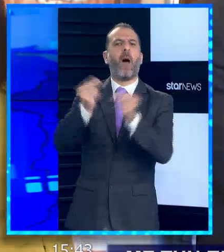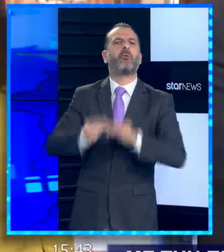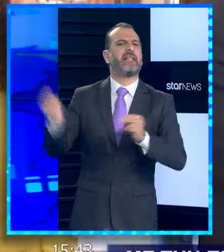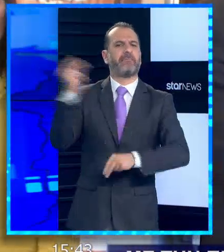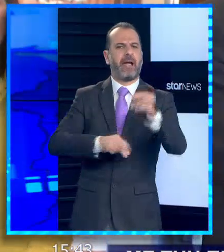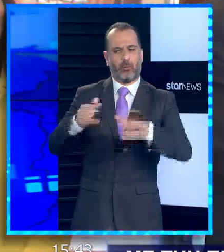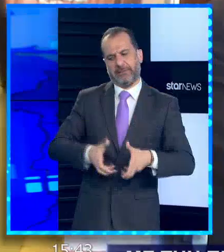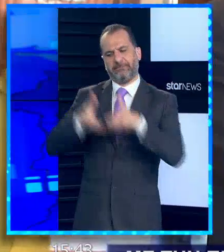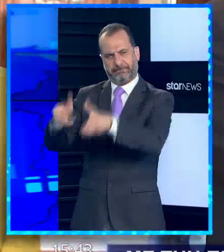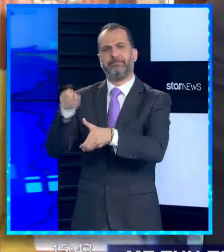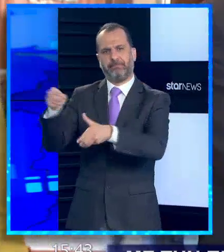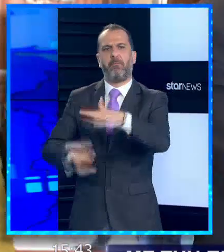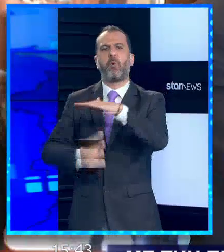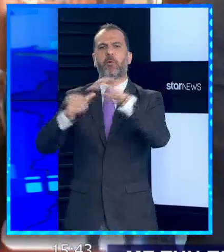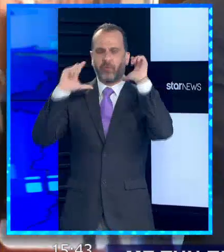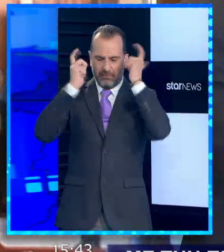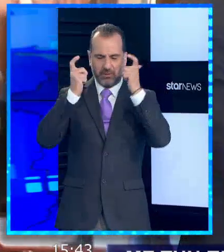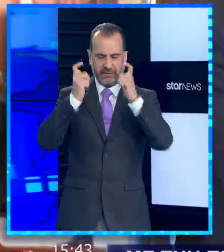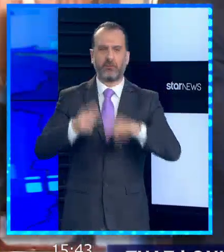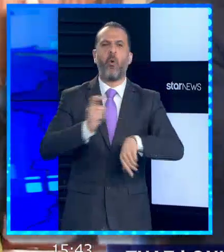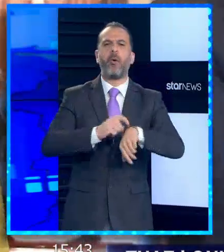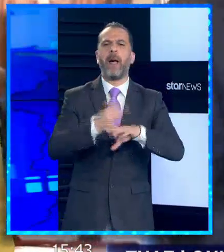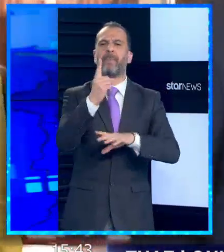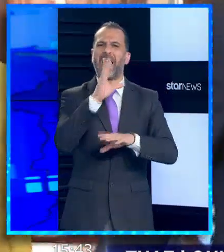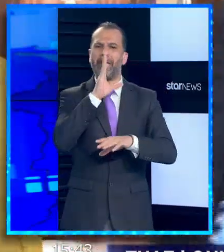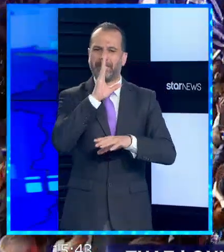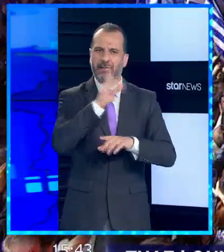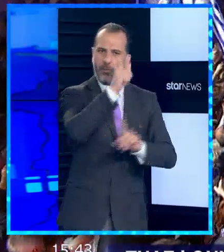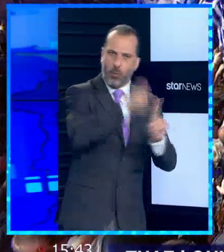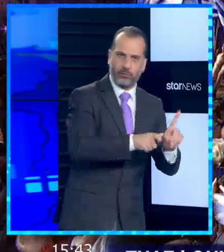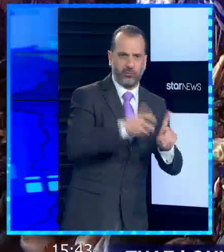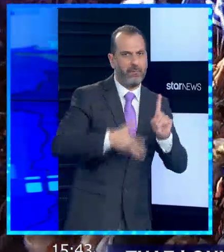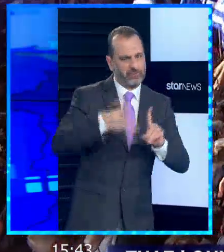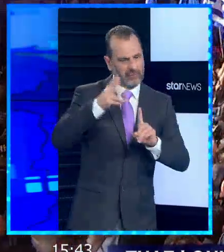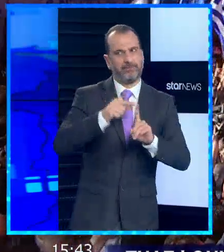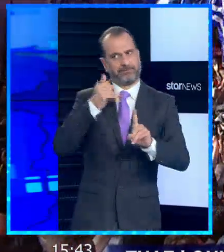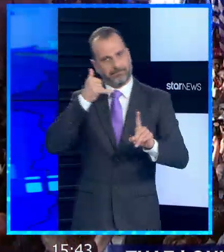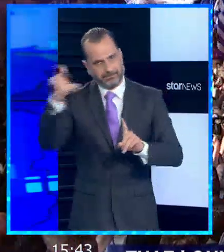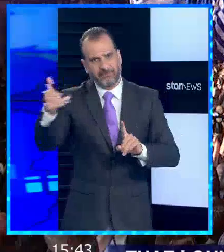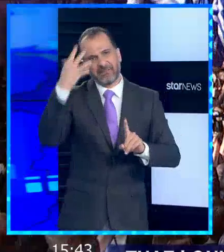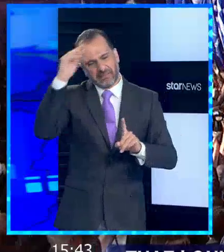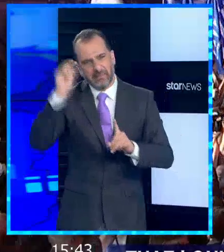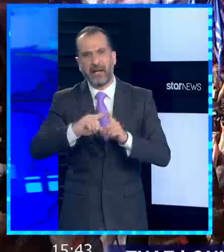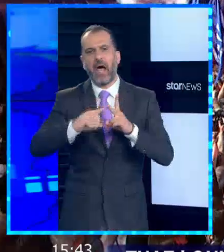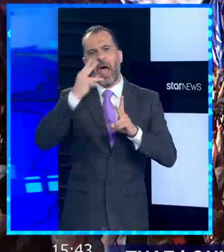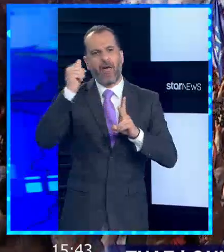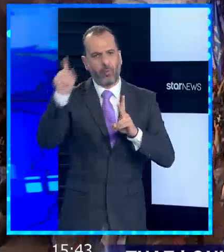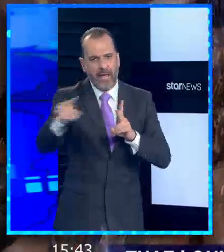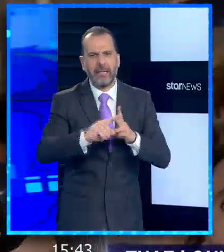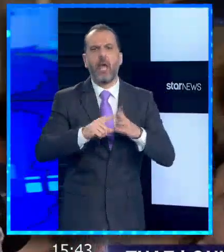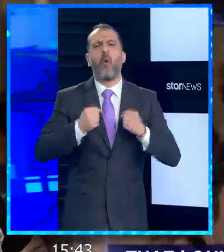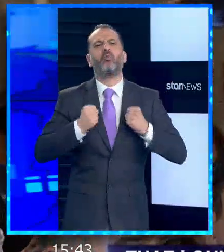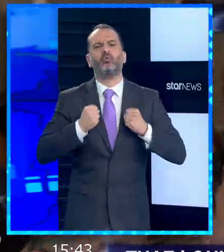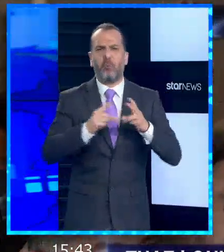λίγο μετά τη μία το μεσημέρι, ο κ. Μητσοτάκης επικοινώνησε τηλεφωνικά διαδοχικά με Αλέξη Τσίπρα, Νίκο Ανδρουλάκη, Δημήτρη Κουτσούμπα και Κυριακό